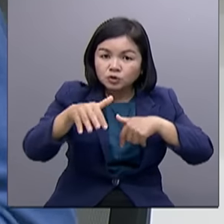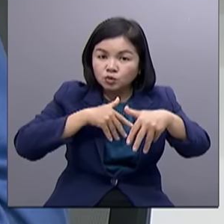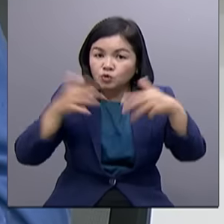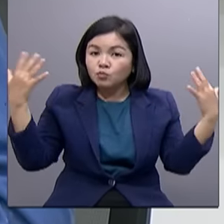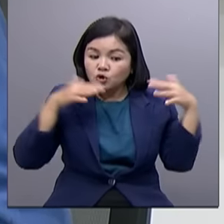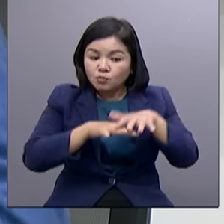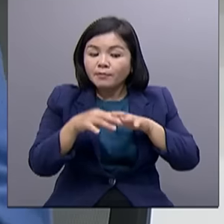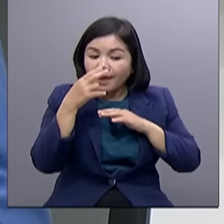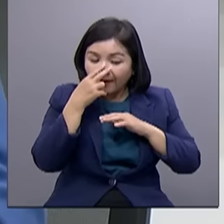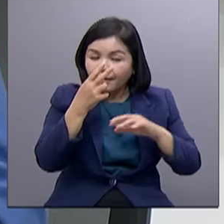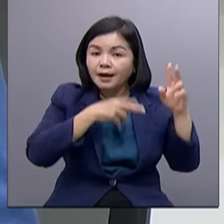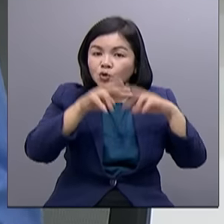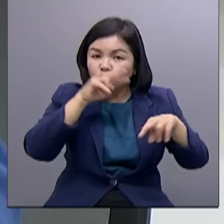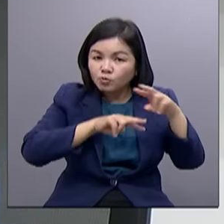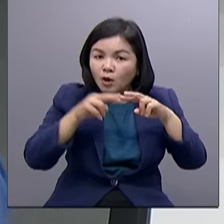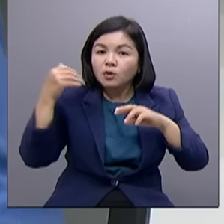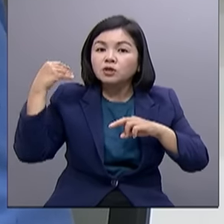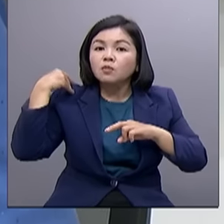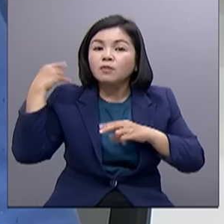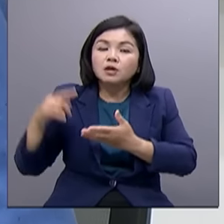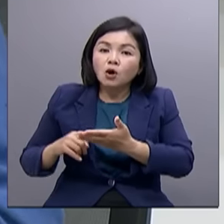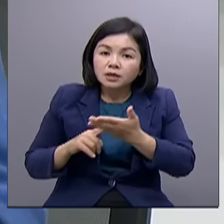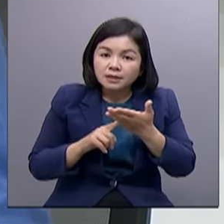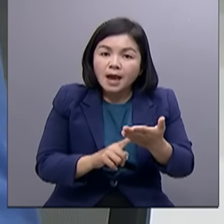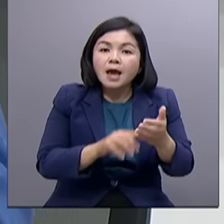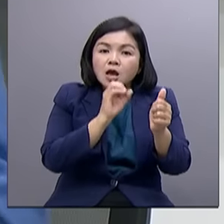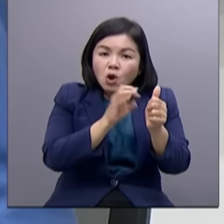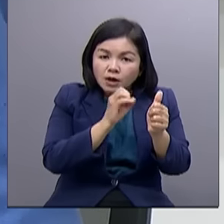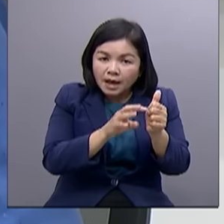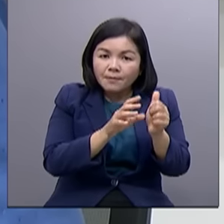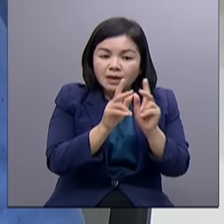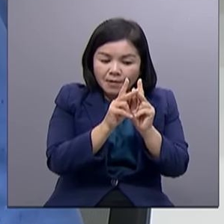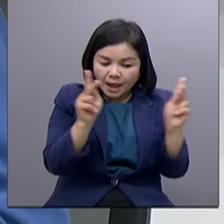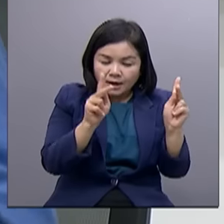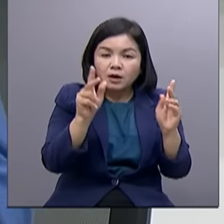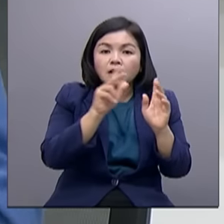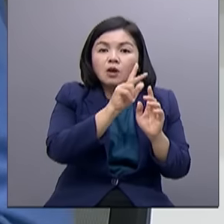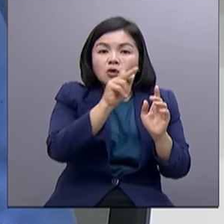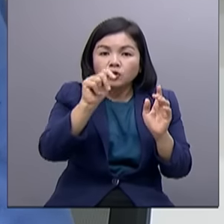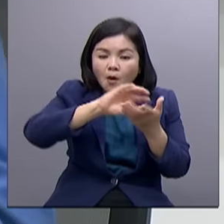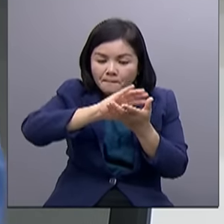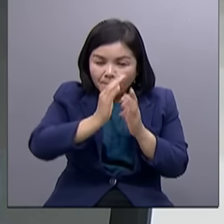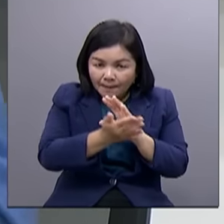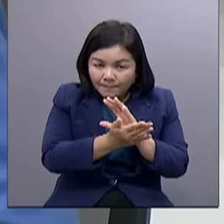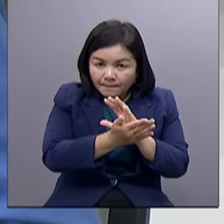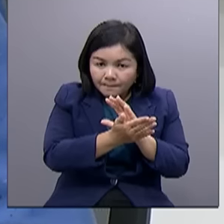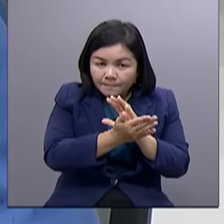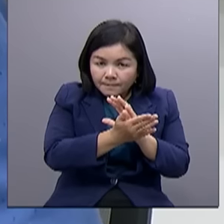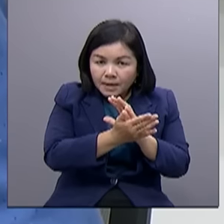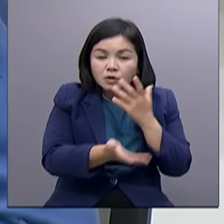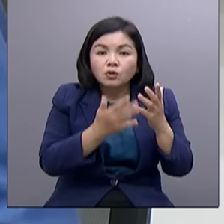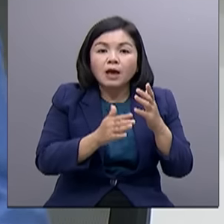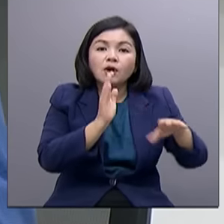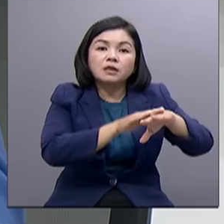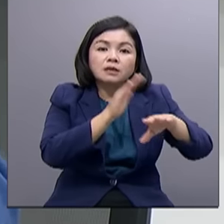ร่วมเพราะงั้นเนี่ยก็จะมีการเสนอข้อเสนอนะเพื่อให้กกตเนี่ยปรับปรุงหรือไม่ก็อาจจะจิกกัดกกต